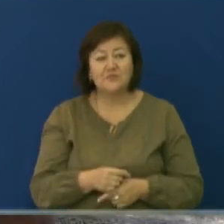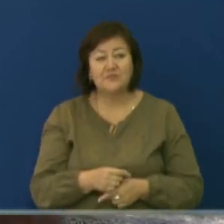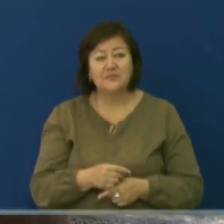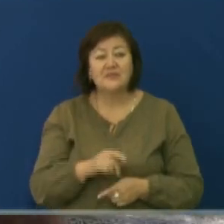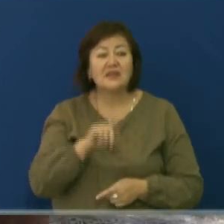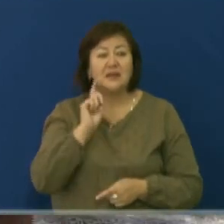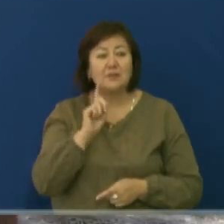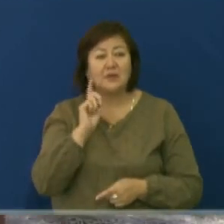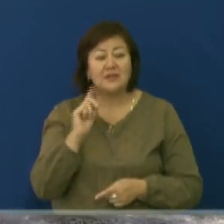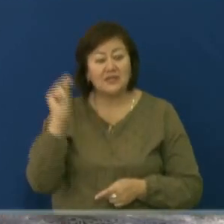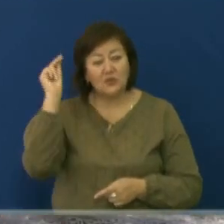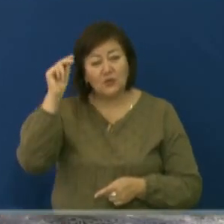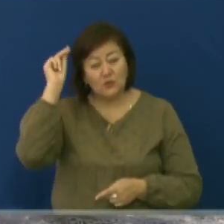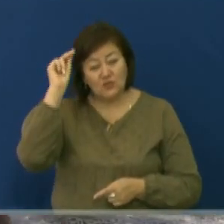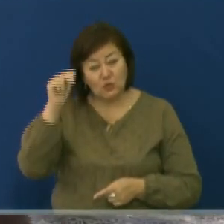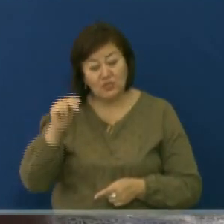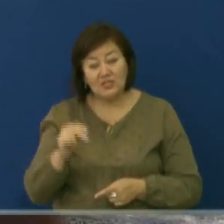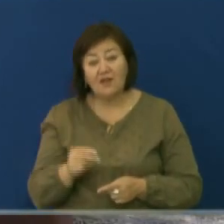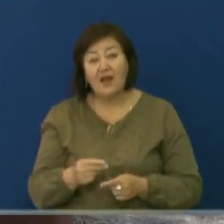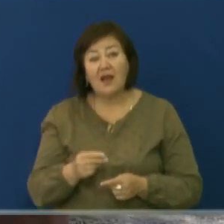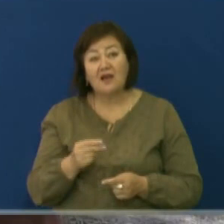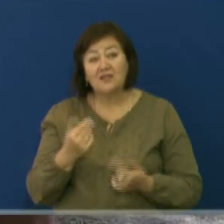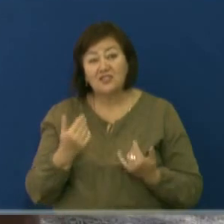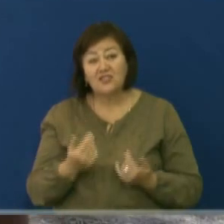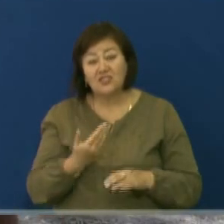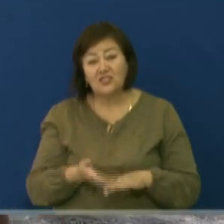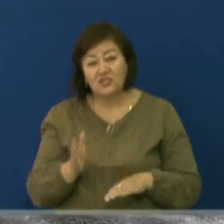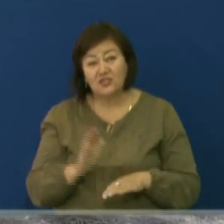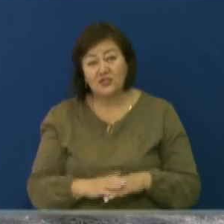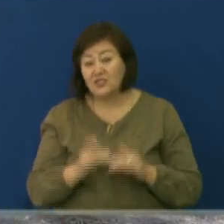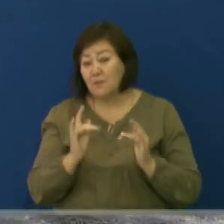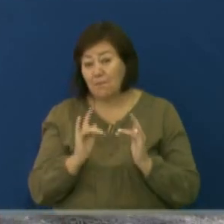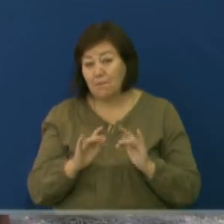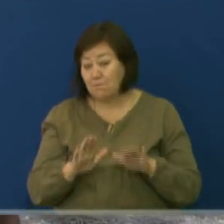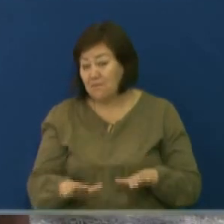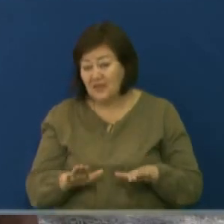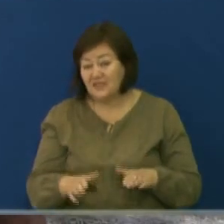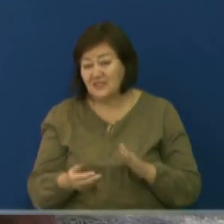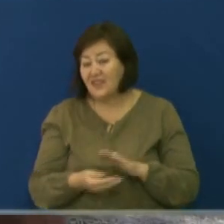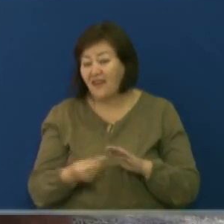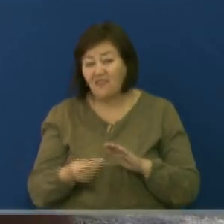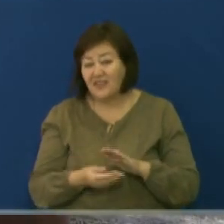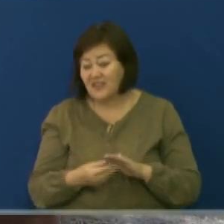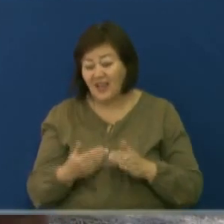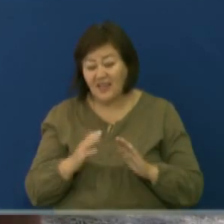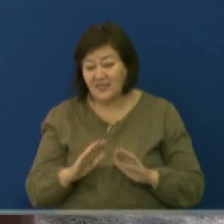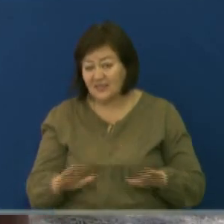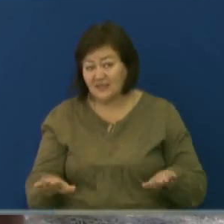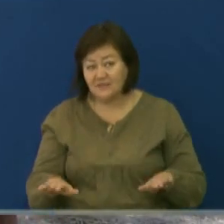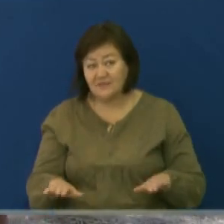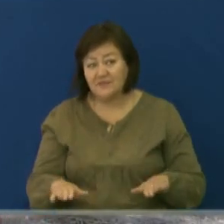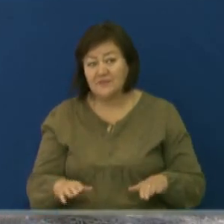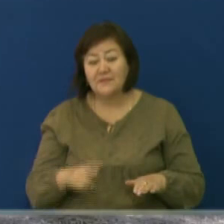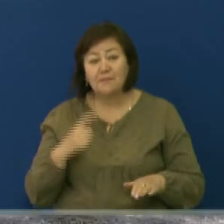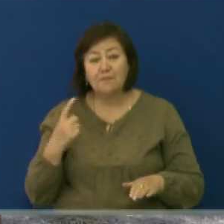қиын басталды деп ойлаймын. Себебі қазір жатақханаға тұруға орындар жоқ, орындар жеткіліксіз болып жатыр. Оның үстіне